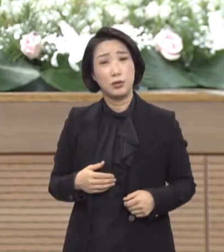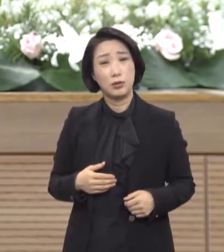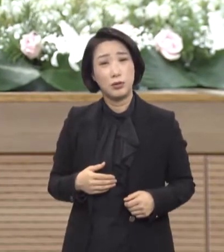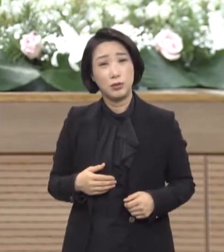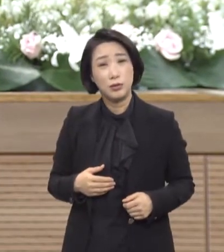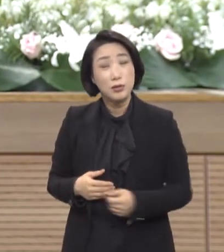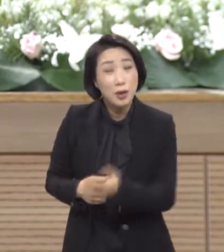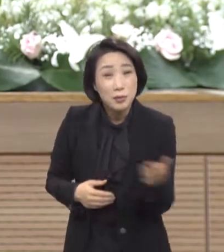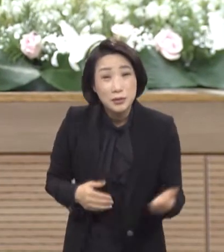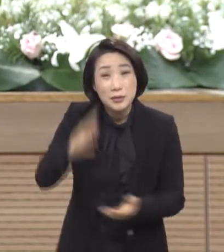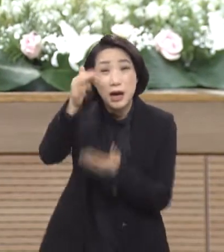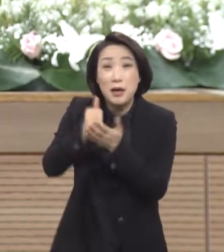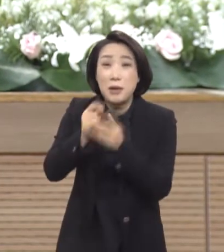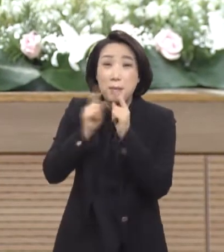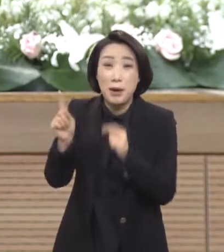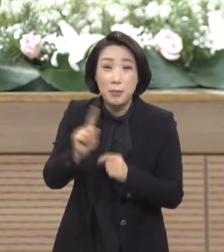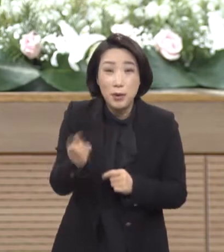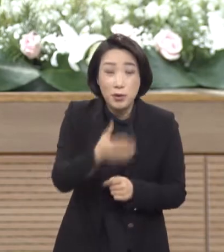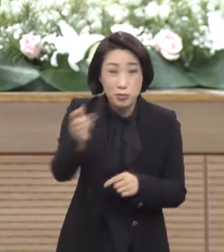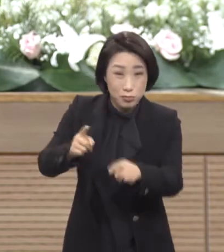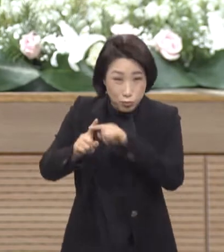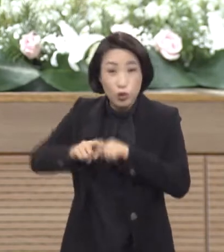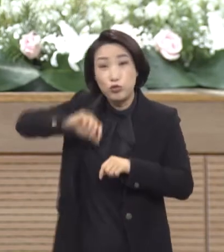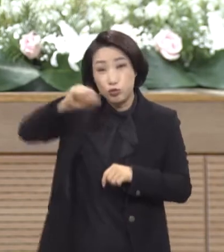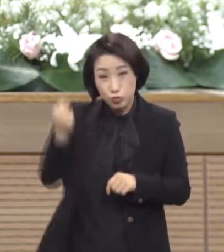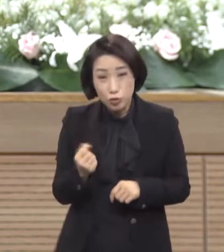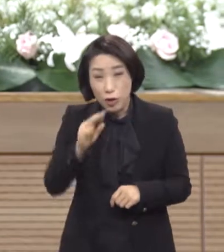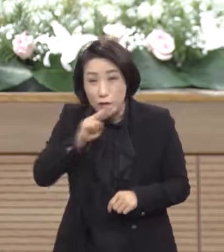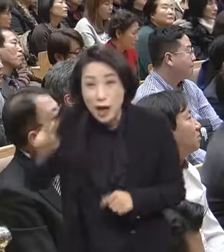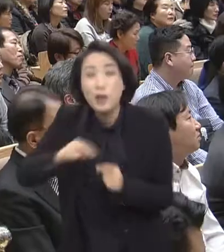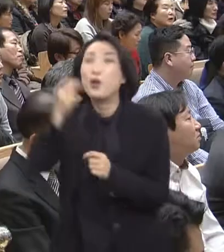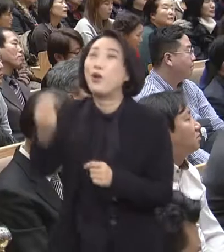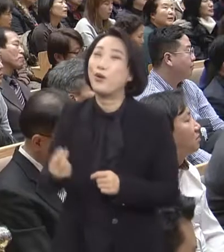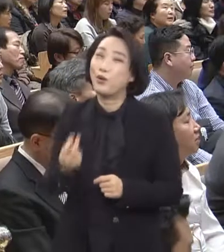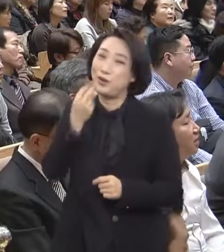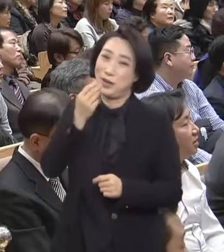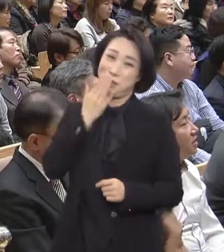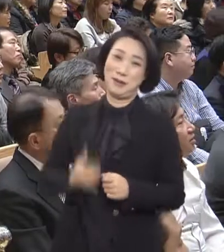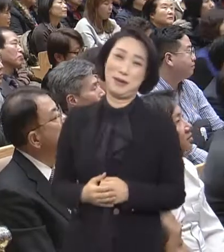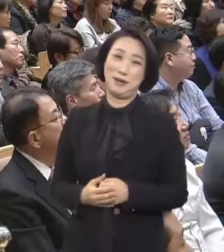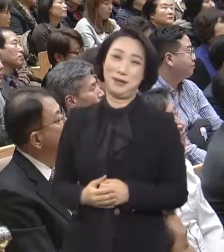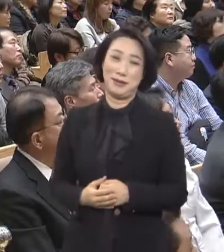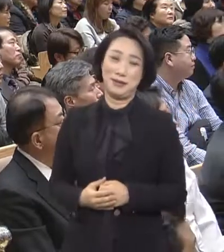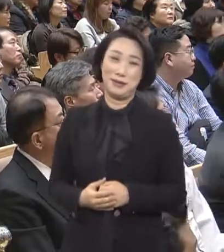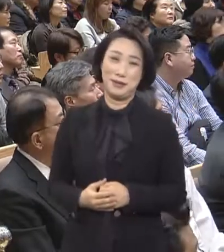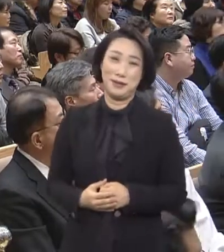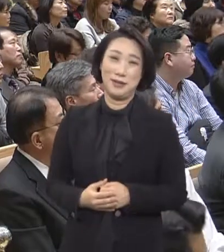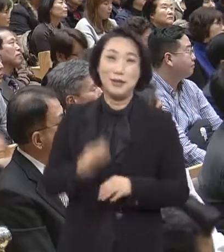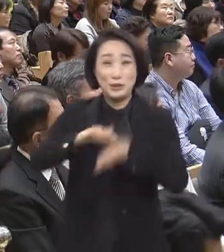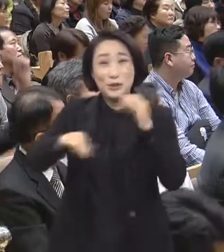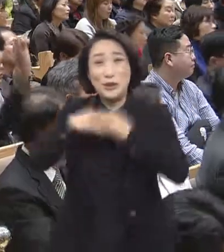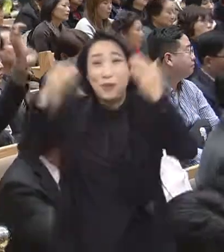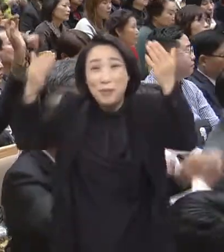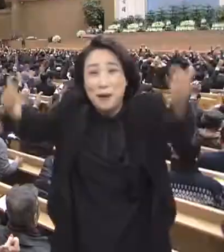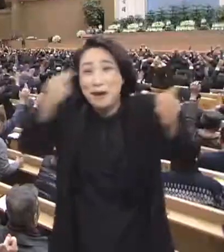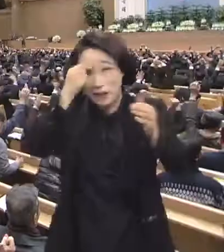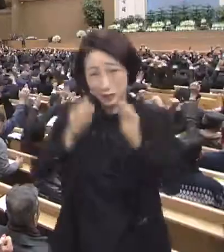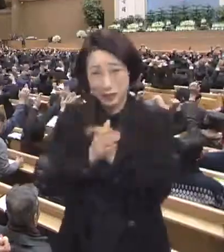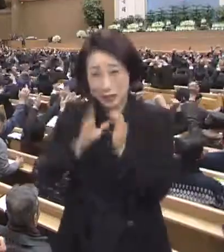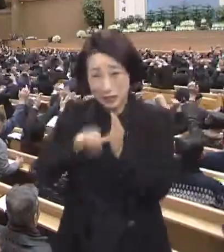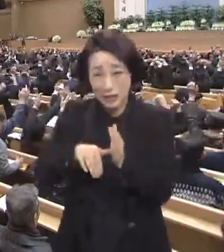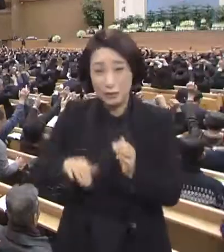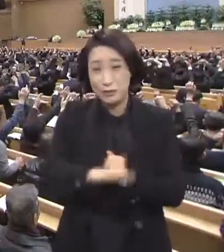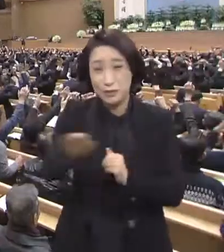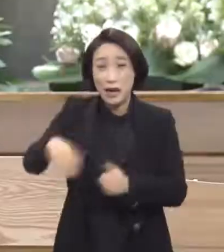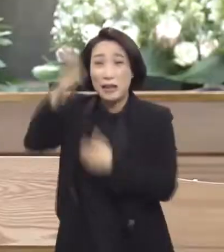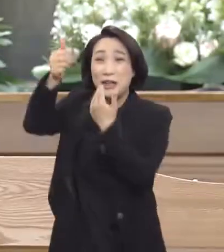응? 그런 게 하나님 말씀은 죽어도 순종해야 영생이 있다는 거예요. 두 손 번쩍 들고 우리가